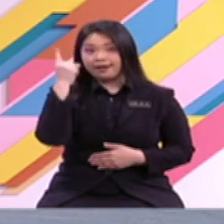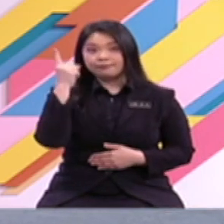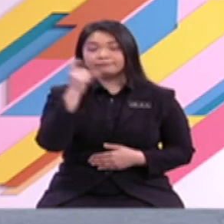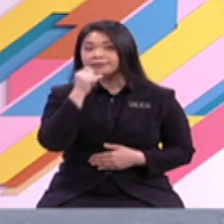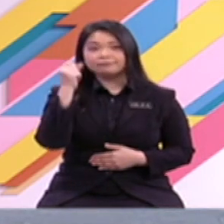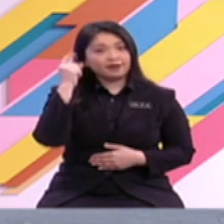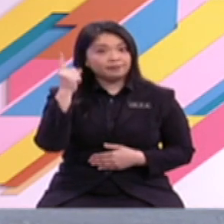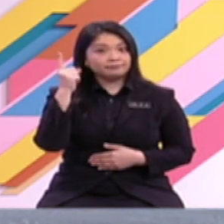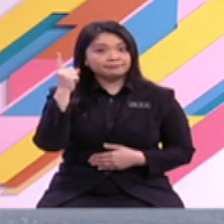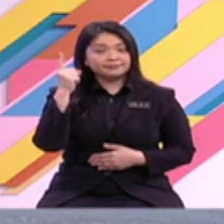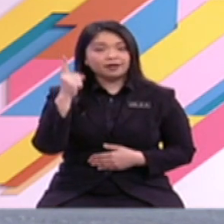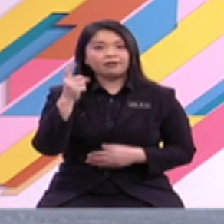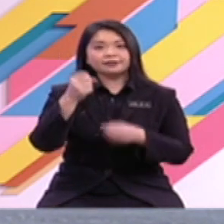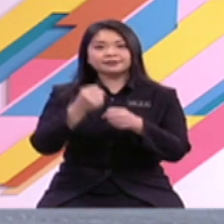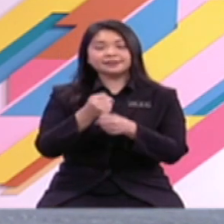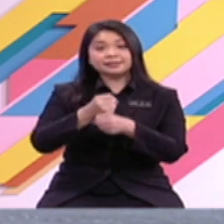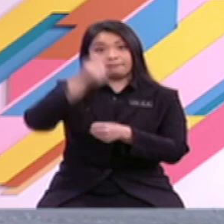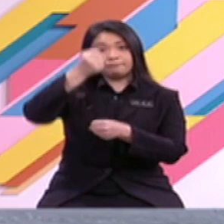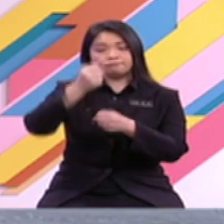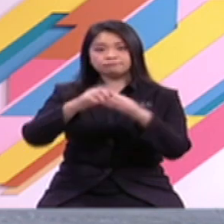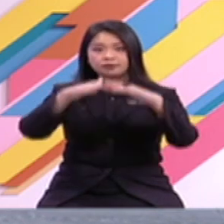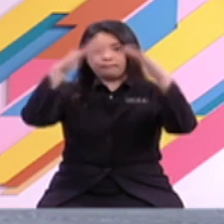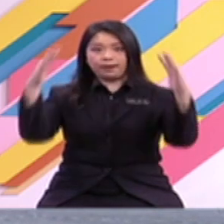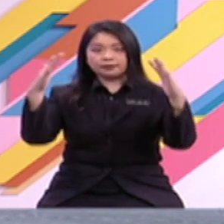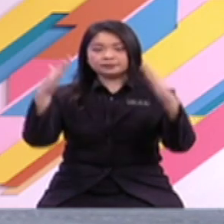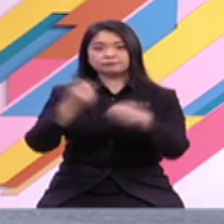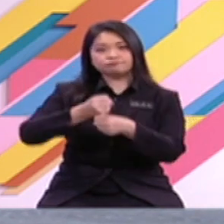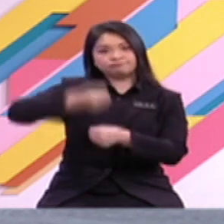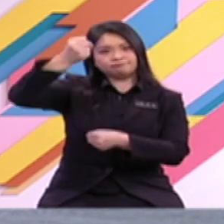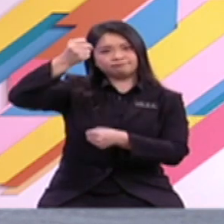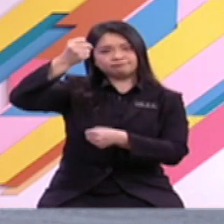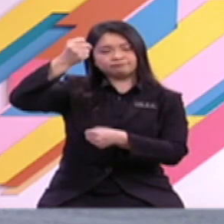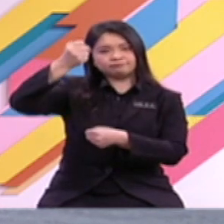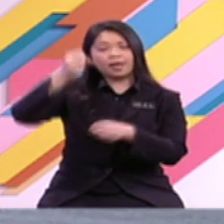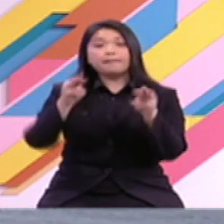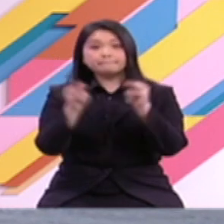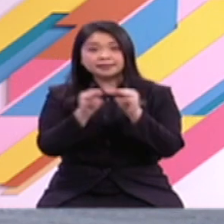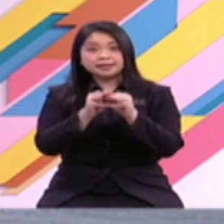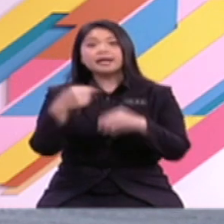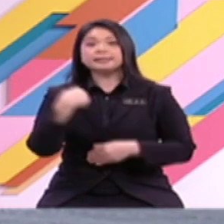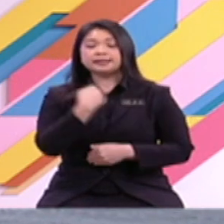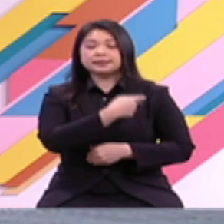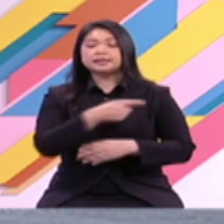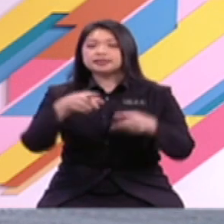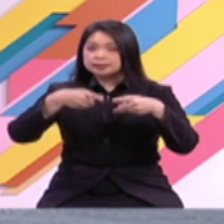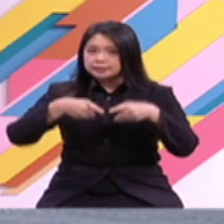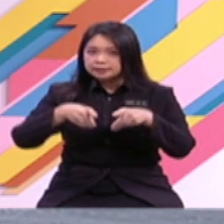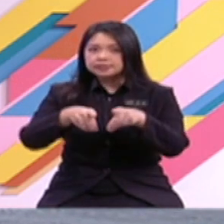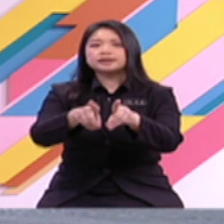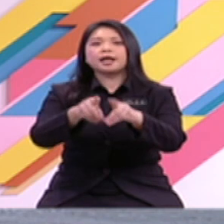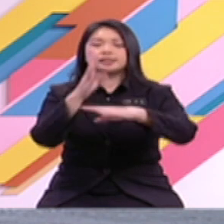nampak kebuka gayung tuh kita kembangkan payung Oke kembangkan payungi seolah-olah kita sedang mengembangkan